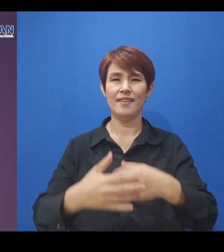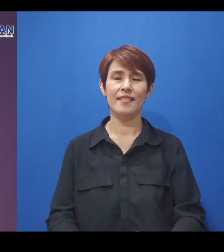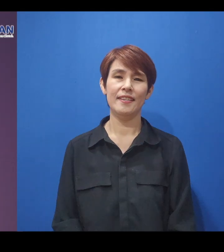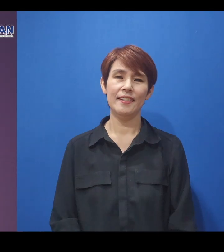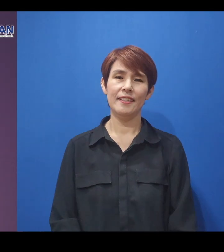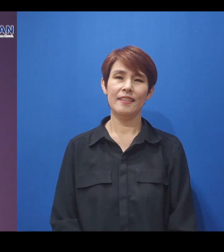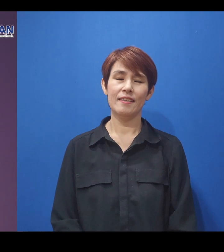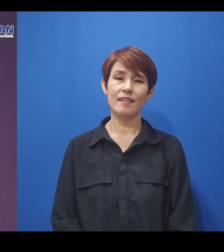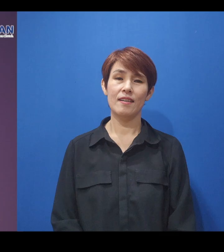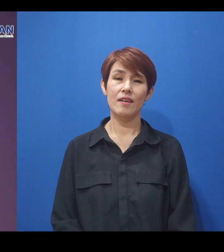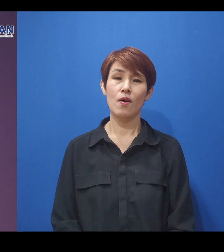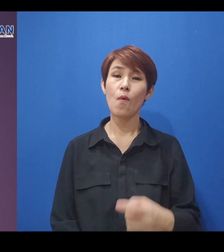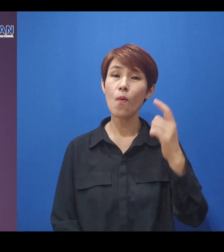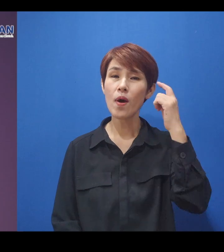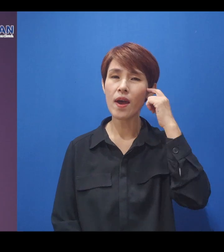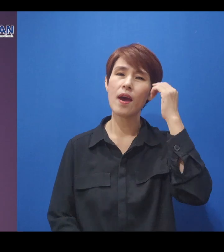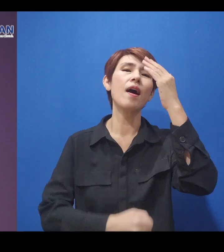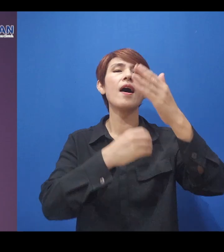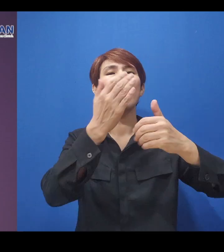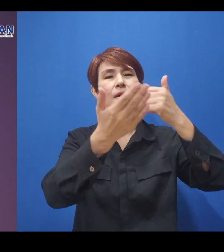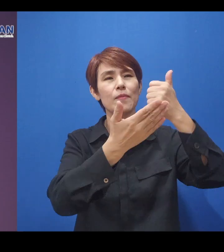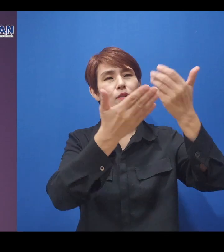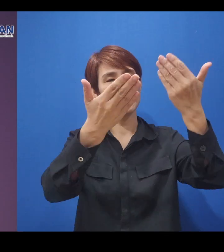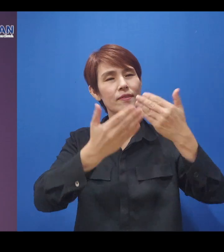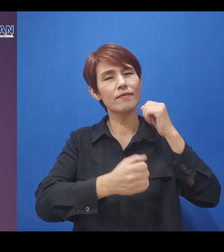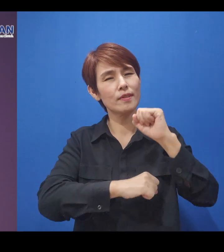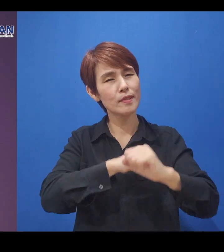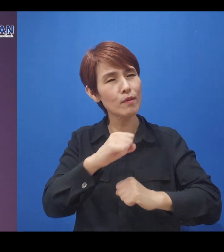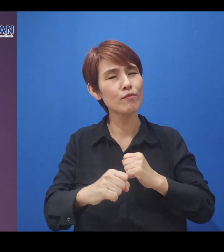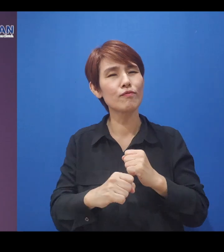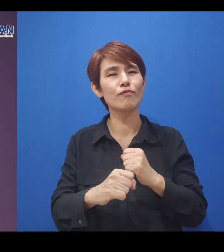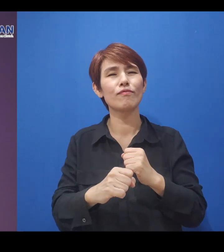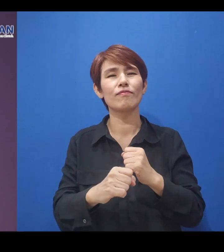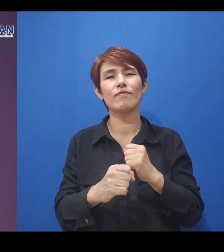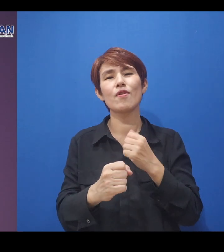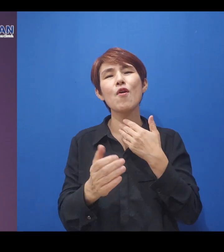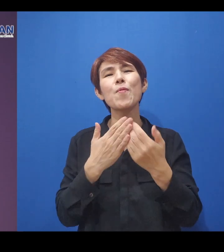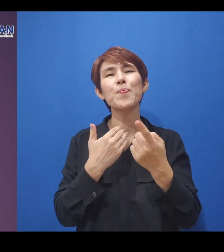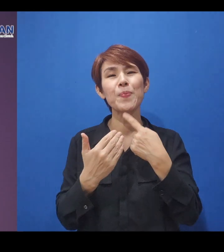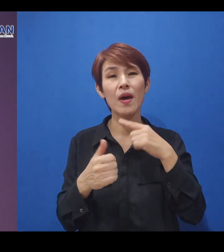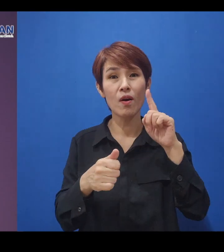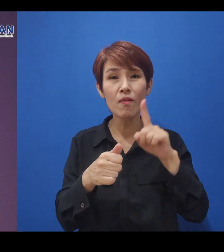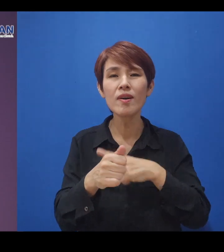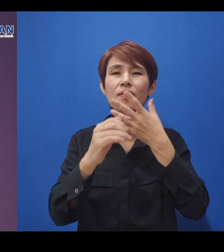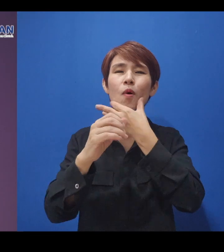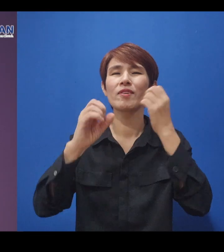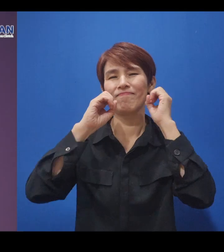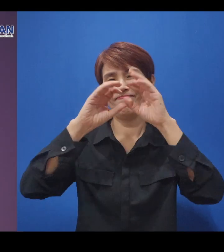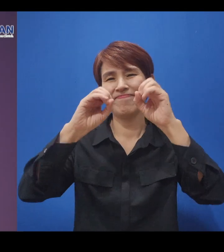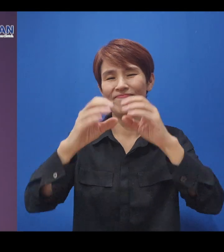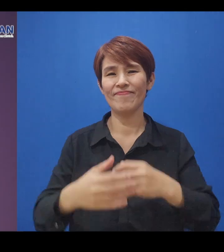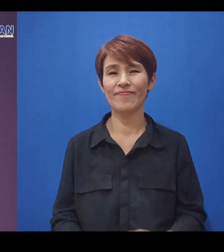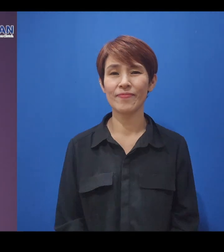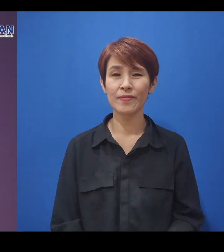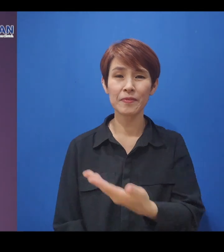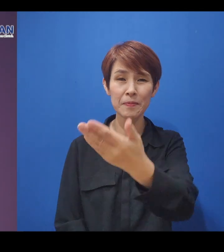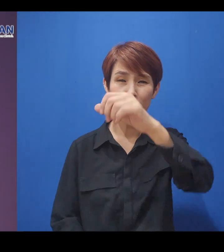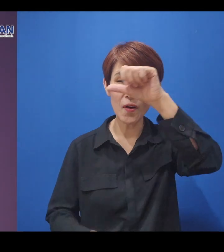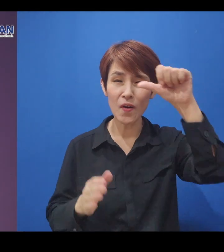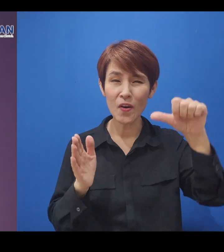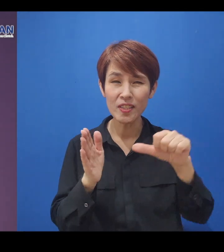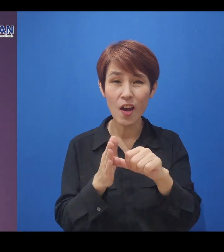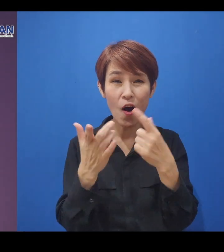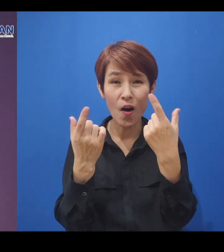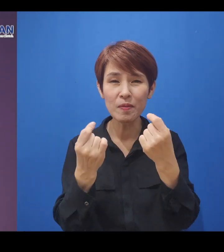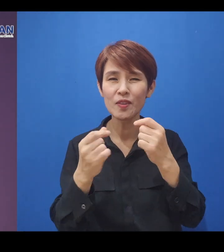본인이 그걸 경험했기 때문에 그렇게 전했습니다. 우리 평생 그렇게 전도할 수